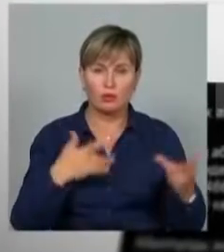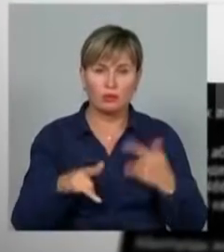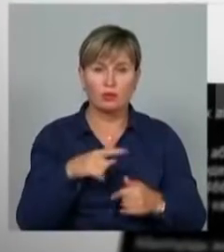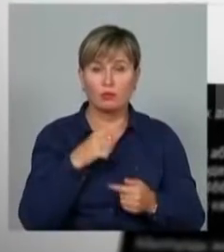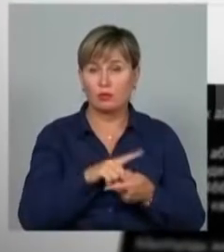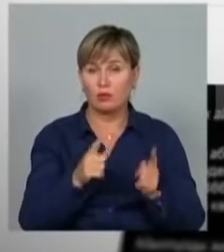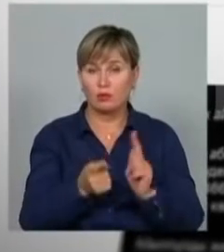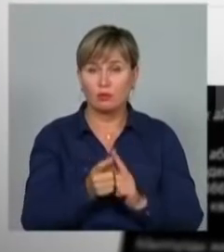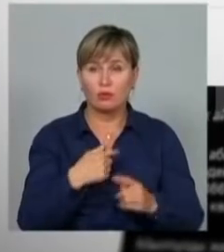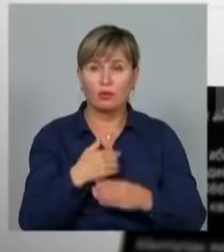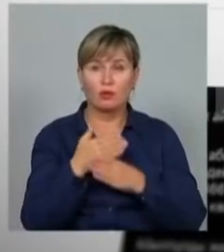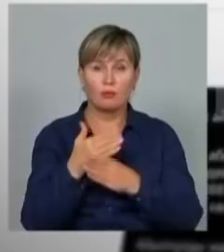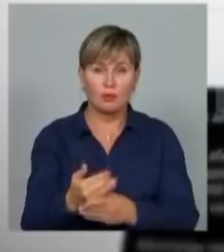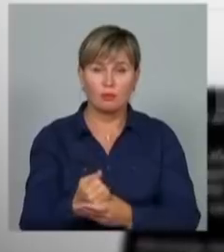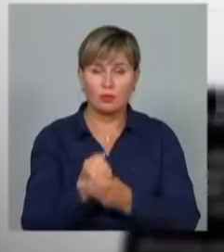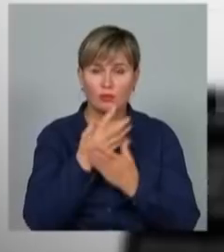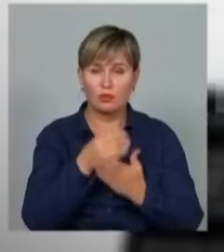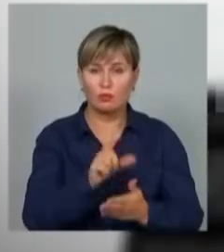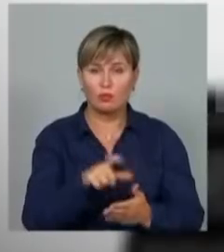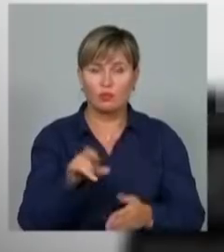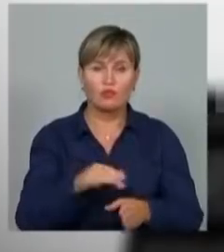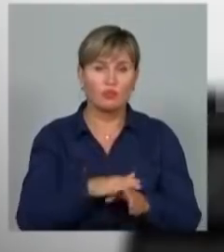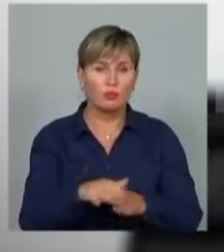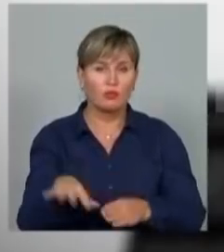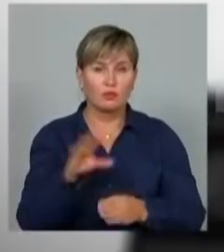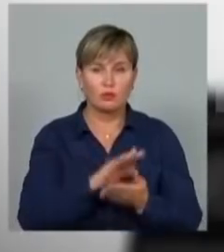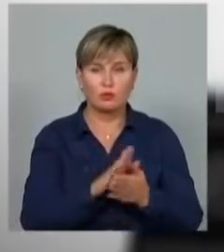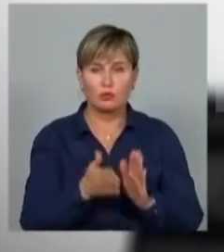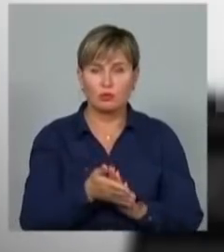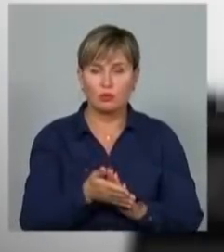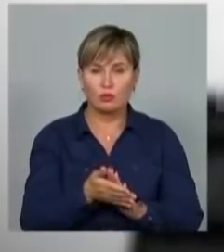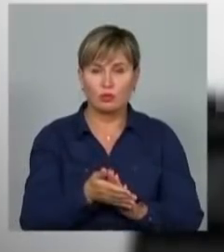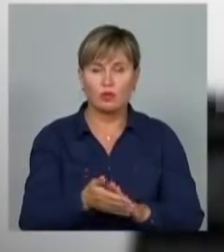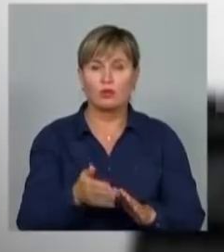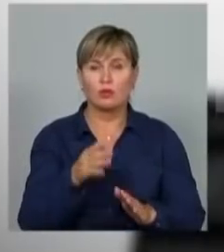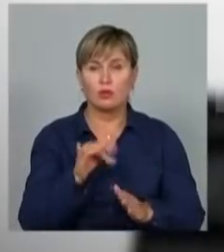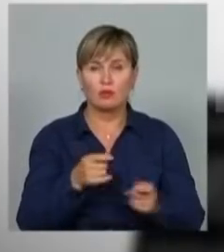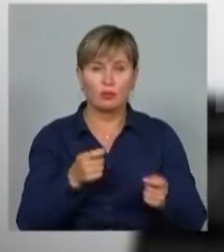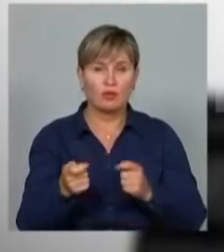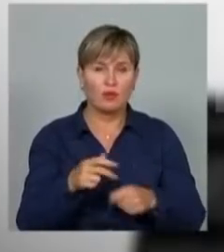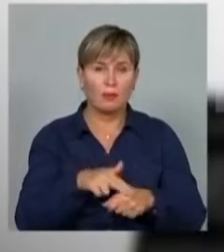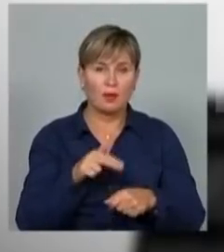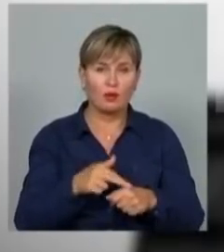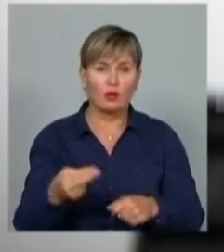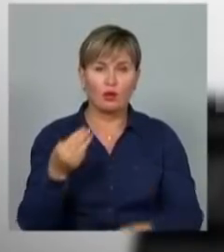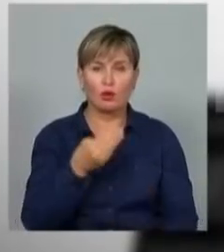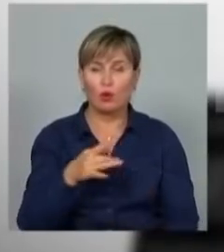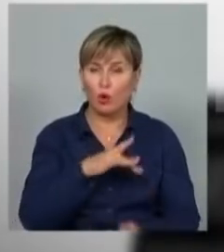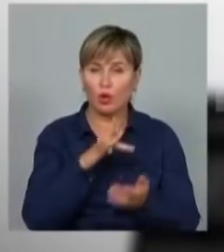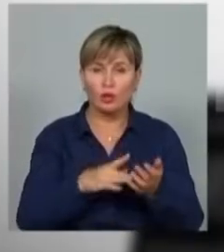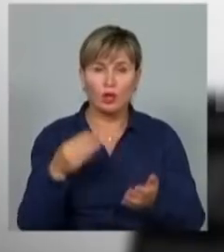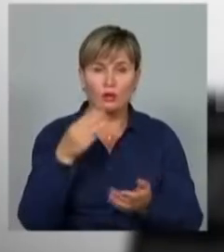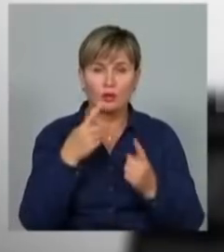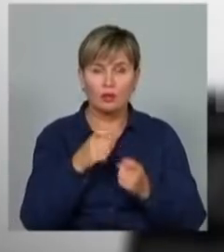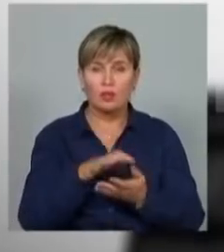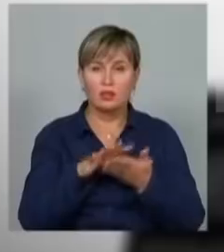напротив, оказывала поддержку своим клиентам и выполнила все условия договора. Впрочем, в управлении полиции города Актау сообщили, что